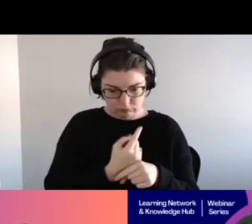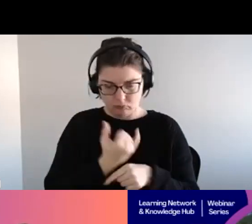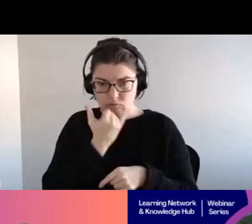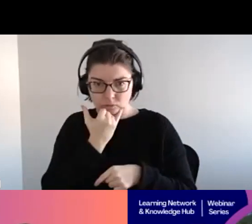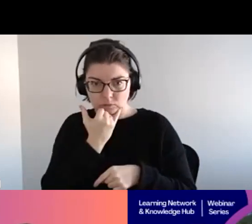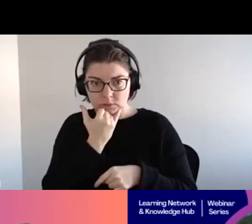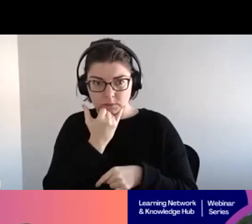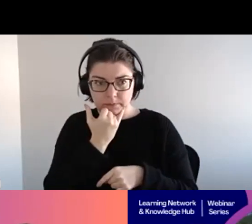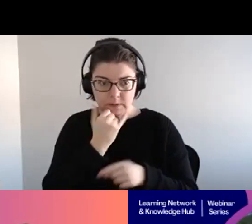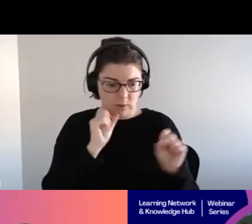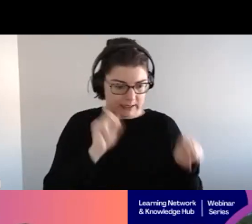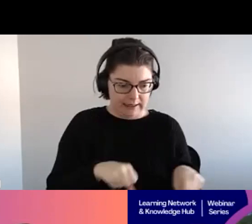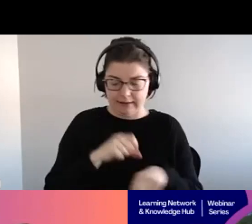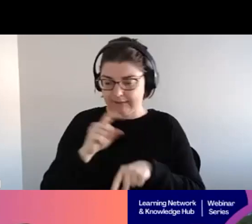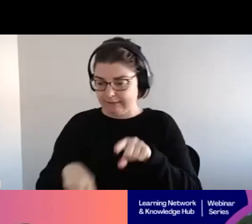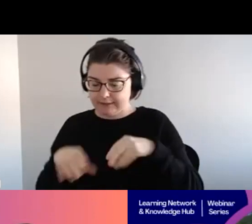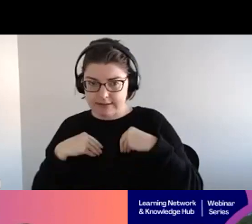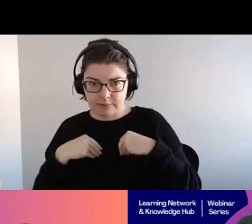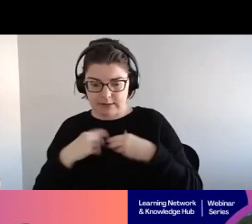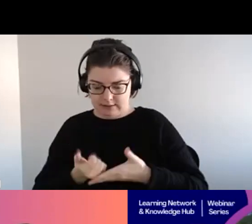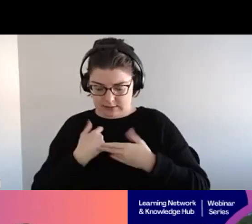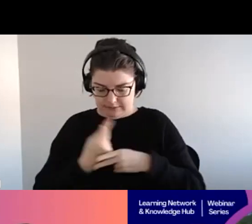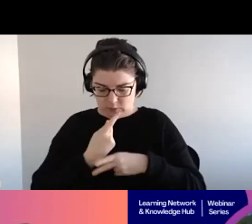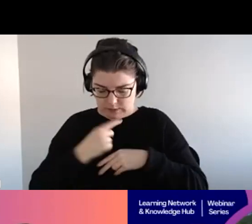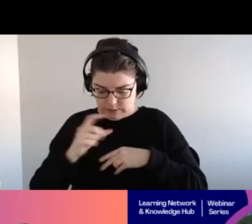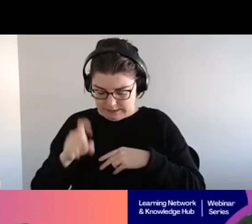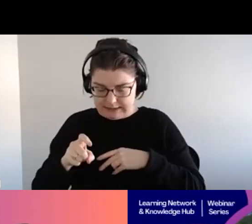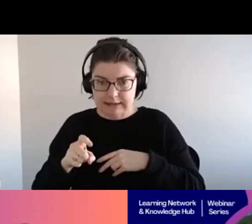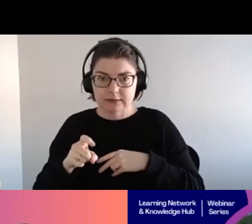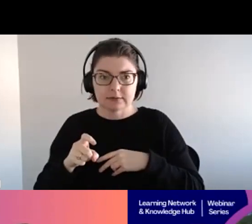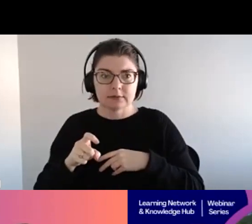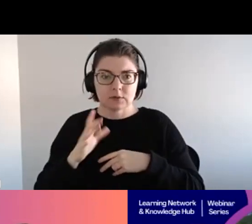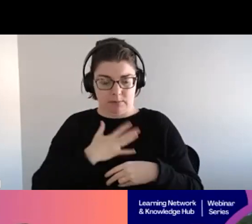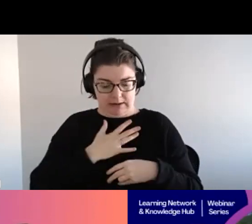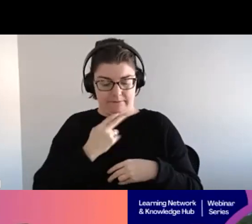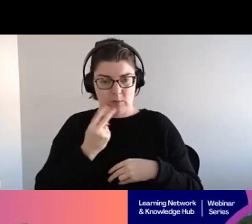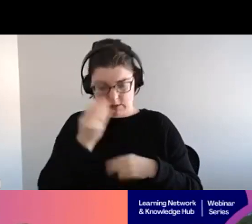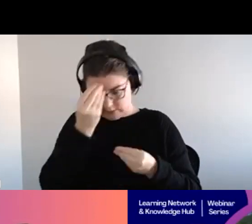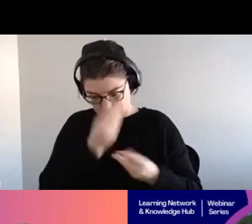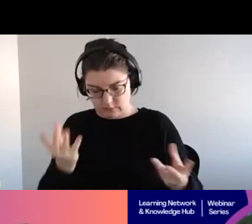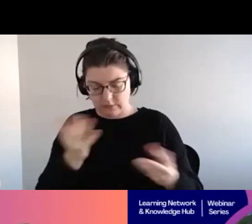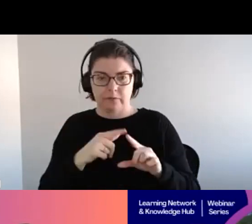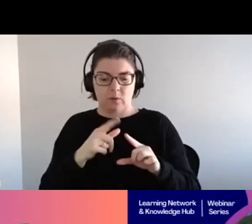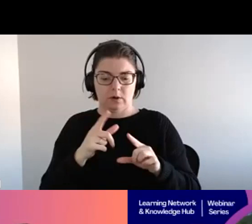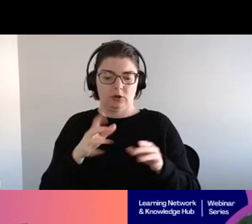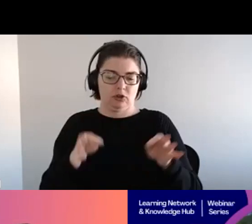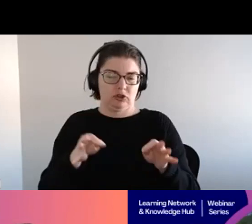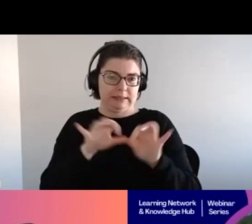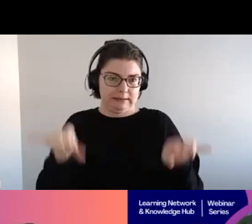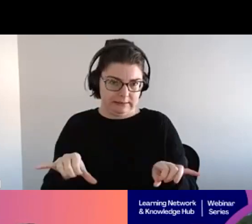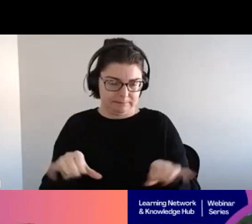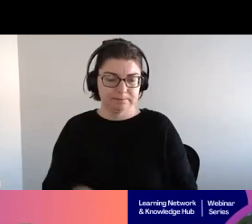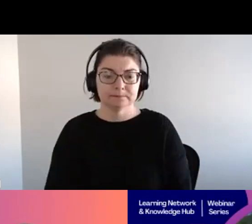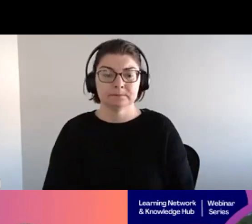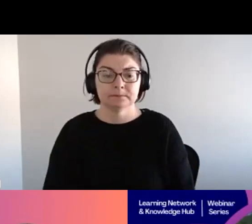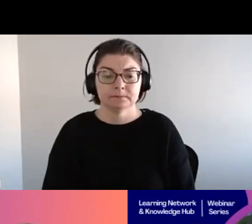et que tout cela n'était qu'imagination et donc j'ai pu donc documenter les choses afin d'avoir